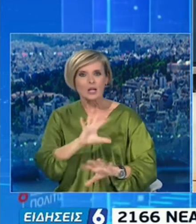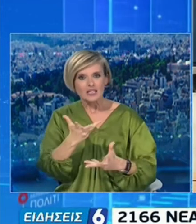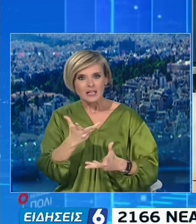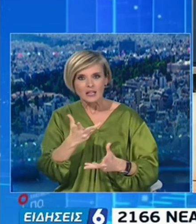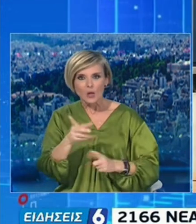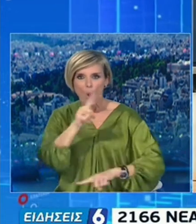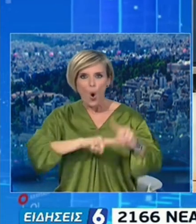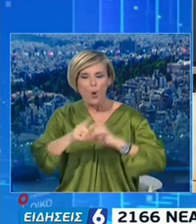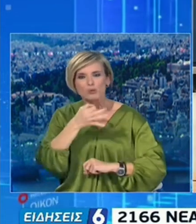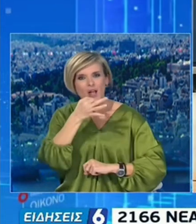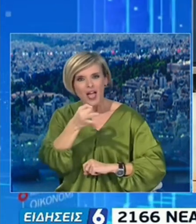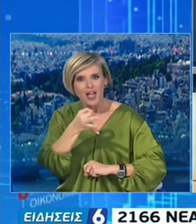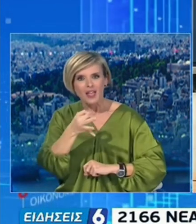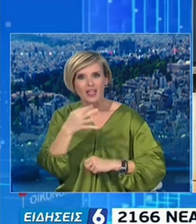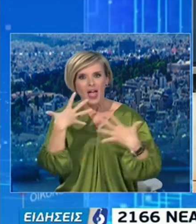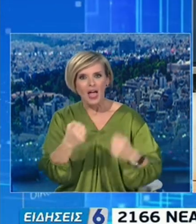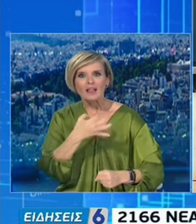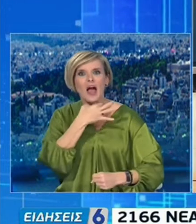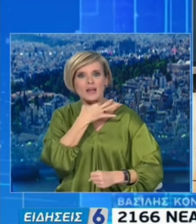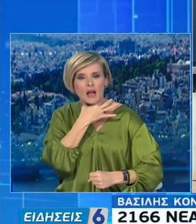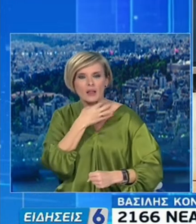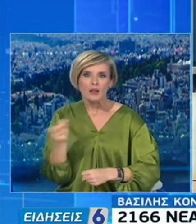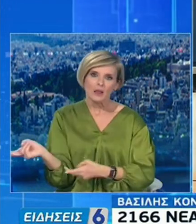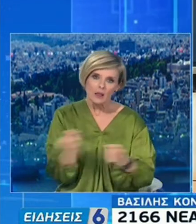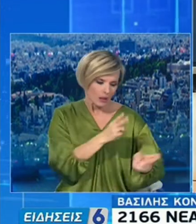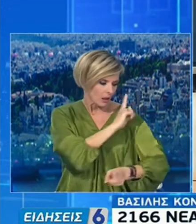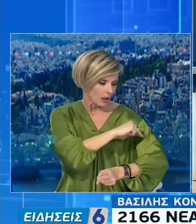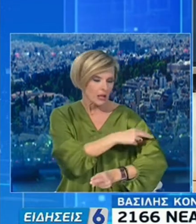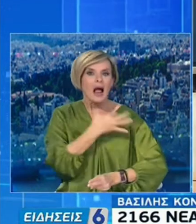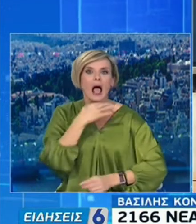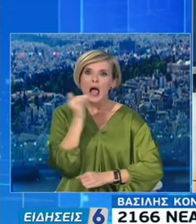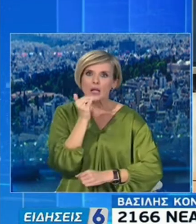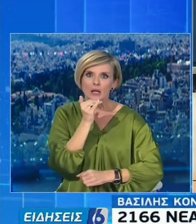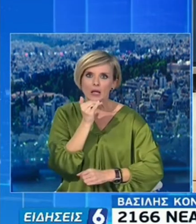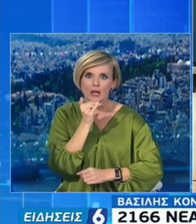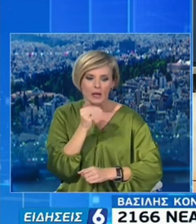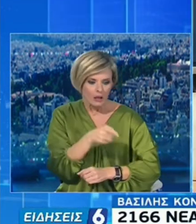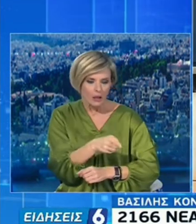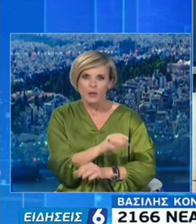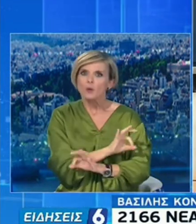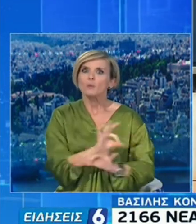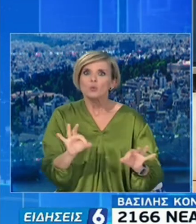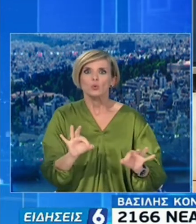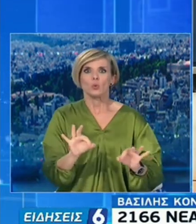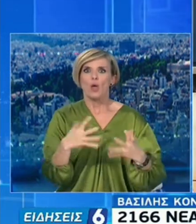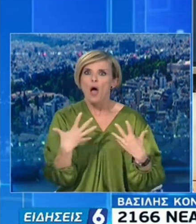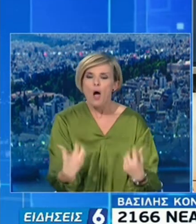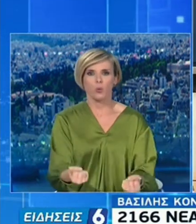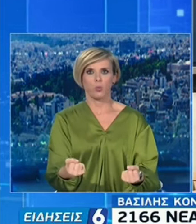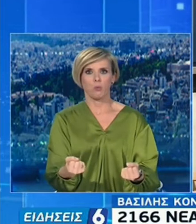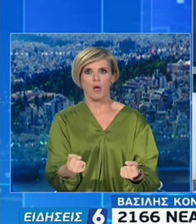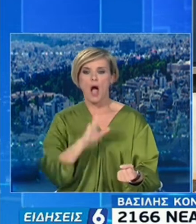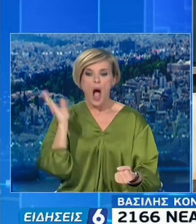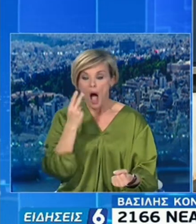Όποιος ισχυρίζεται αυτό, ότι υπάρχει κόσμος εκτός ΜΕΘ, τότε σίγουρα δεν έχει σχέση με το σύστημα υγείας,